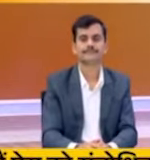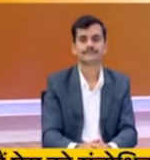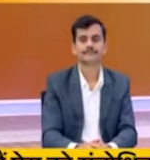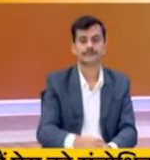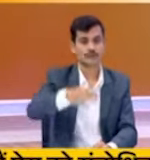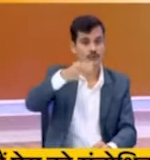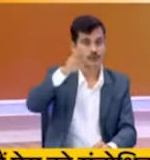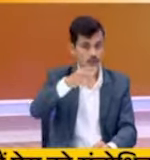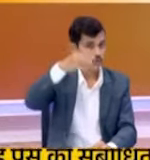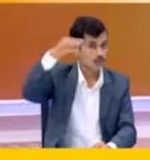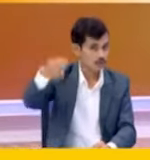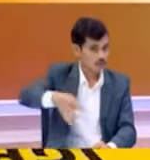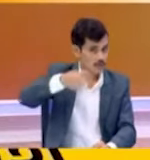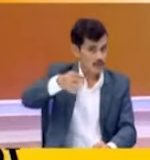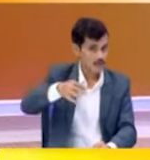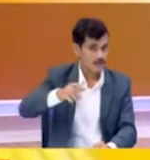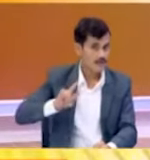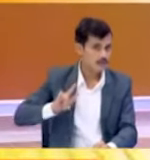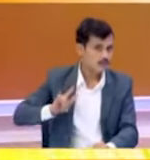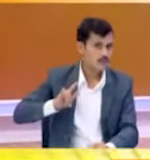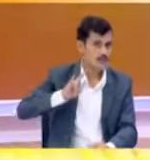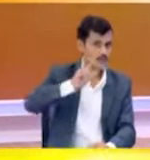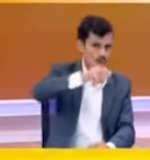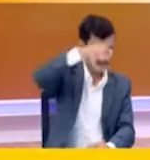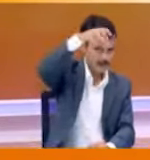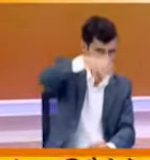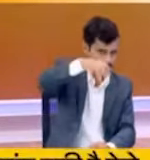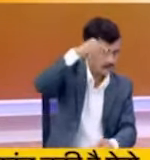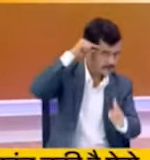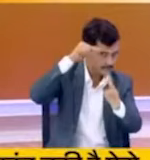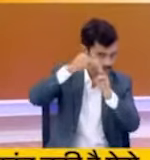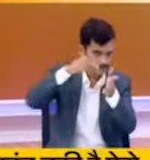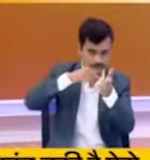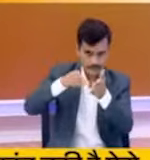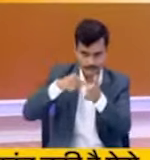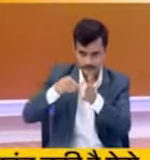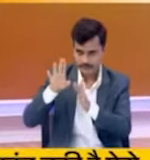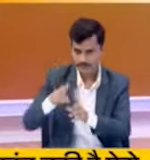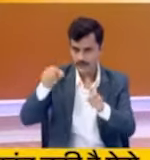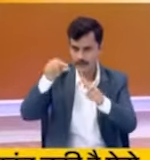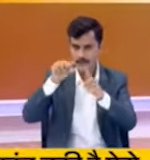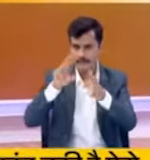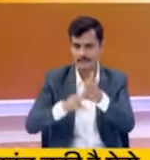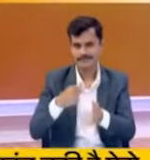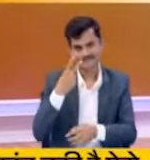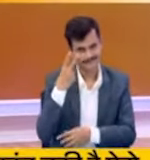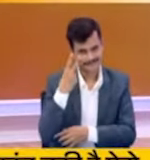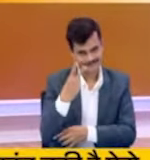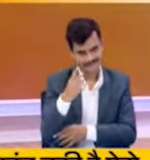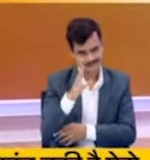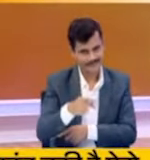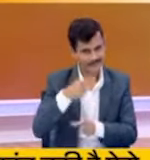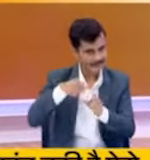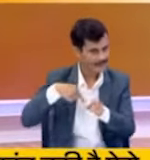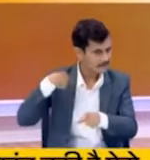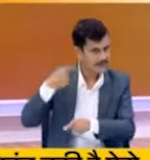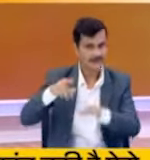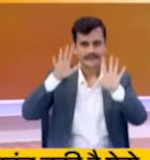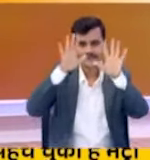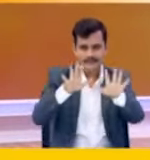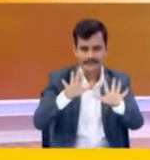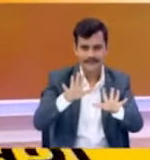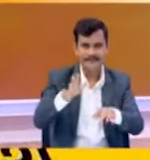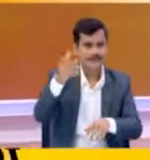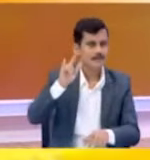दो नए एयरपोर्ट्स का आज फैसला लिया गया कैबिनेट में प्रधानमंत्री जी ने आपने जैसा देखा 10 वर्षों में एयरपोर्ट की संख्या